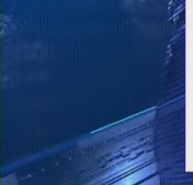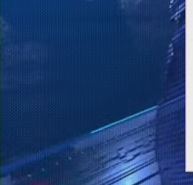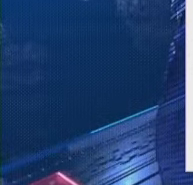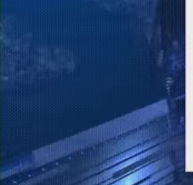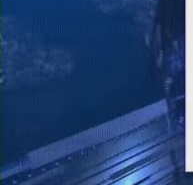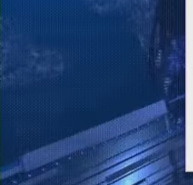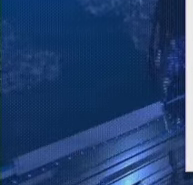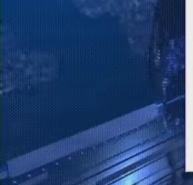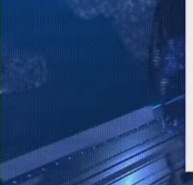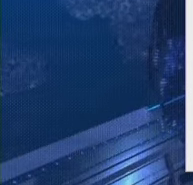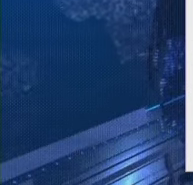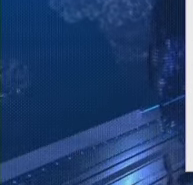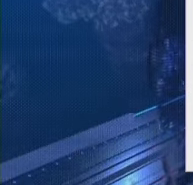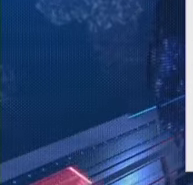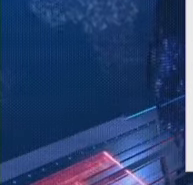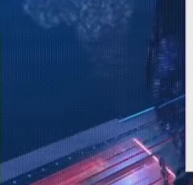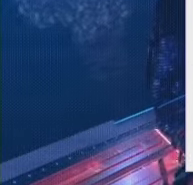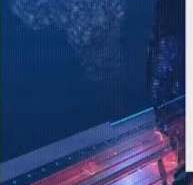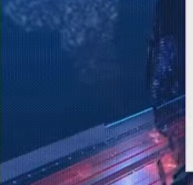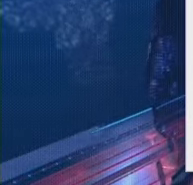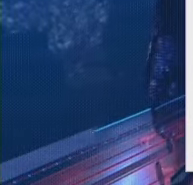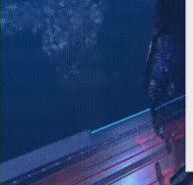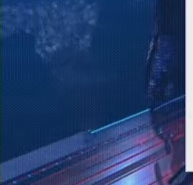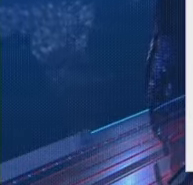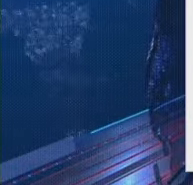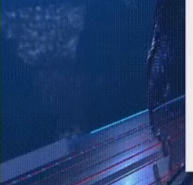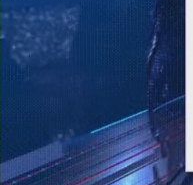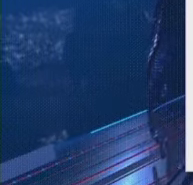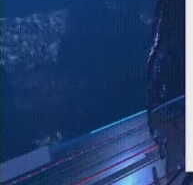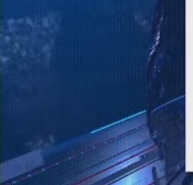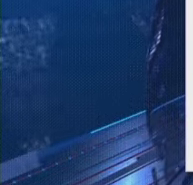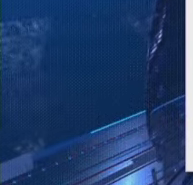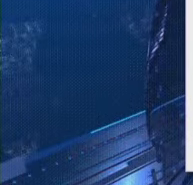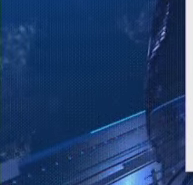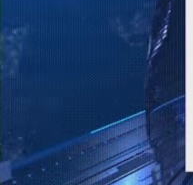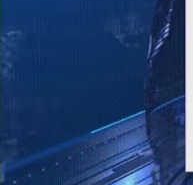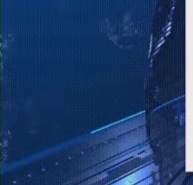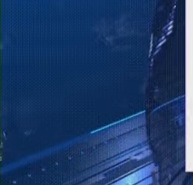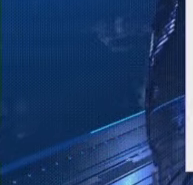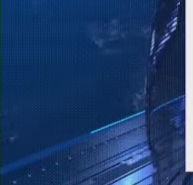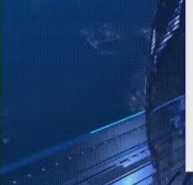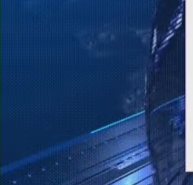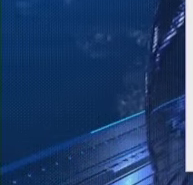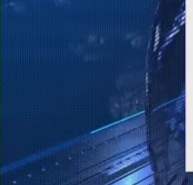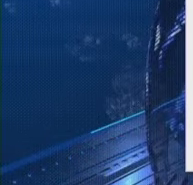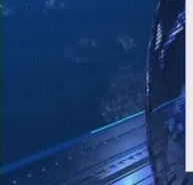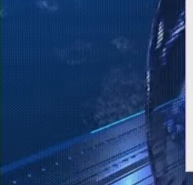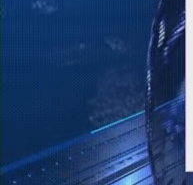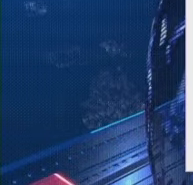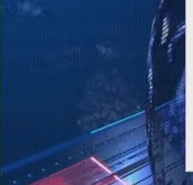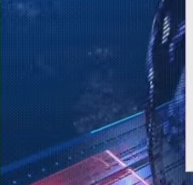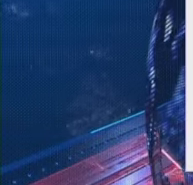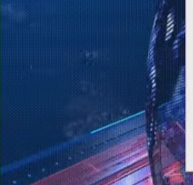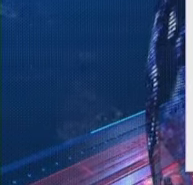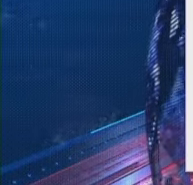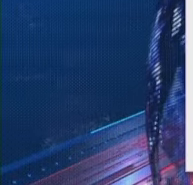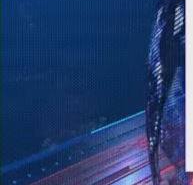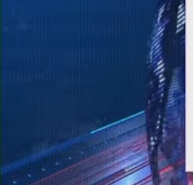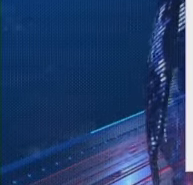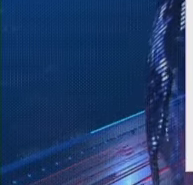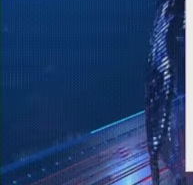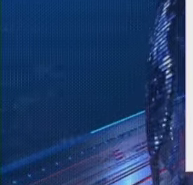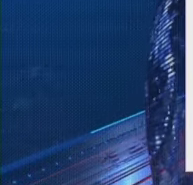المتحده وفرنسا التي طلبت عقد جلسه طارئه في محاوله لاحياء الاعلان الفرنسي الامريكي الداعي لتطبيق